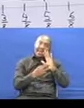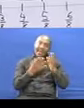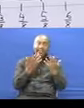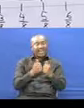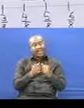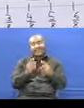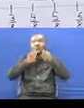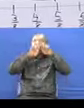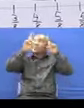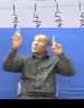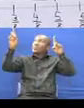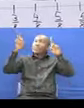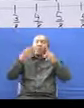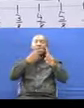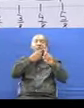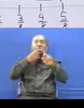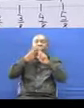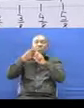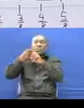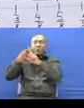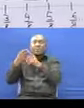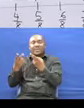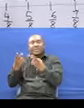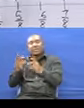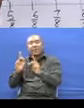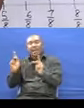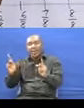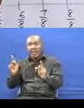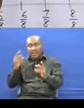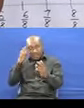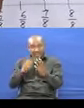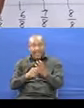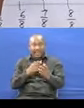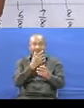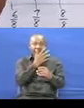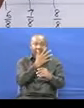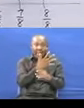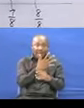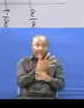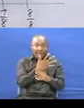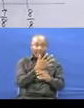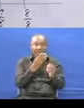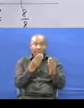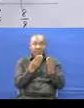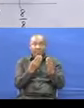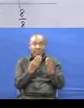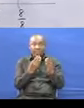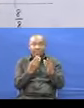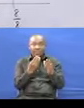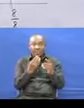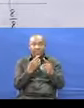za kiasi, unazijumlisha kama namba nyingine za kawaida. Unaweka juu hapa tano, ujumlishe